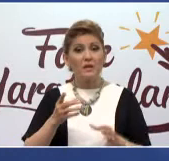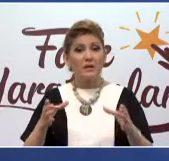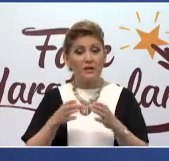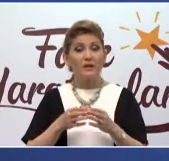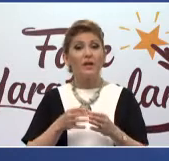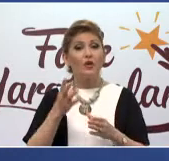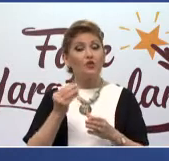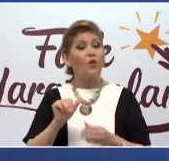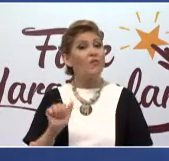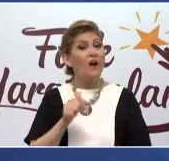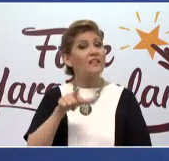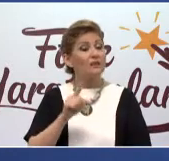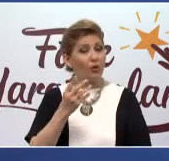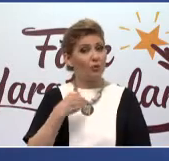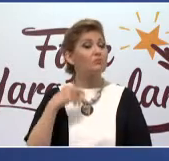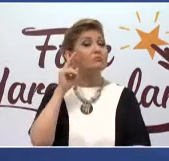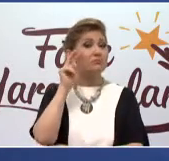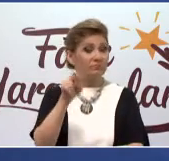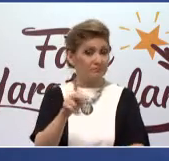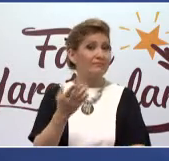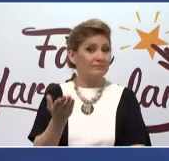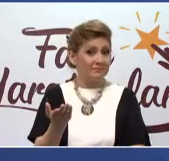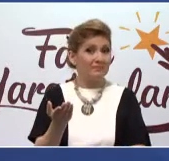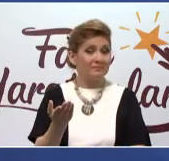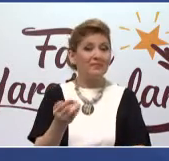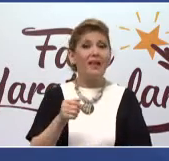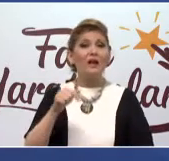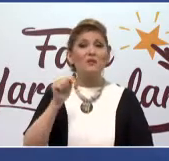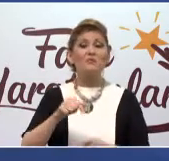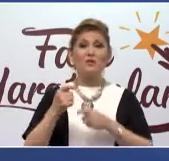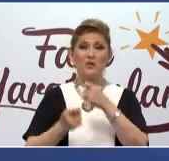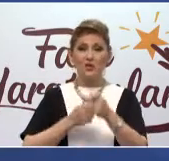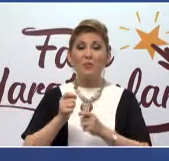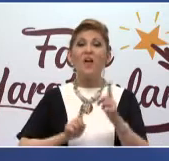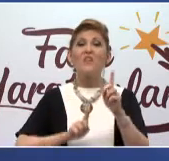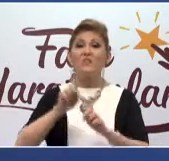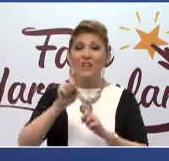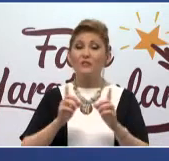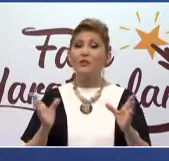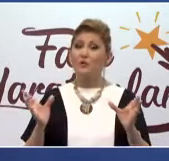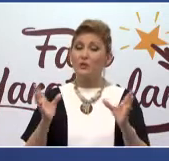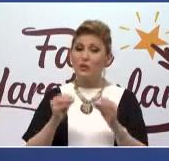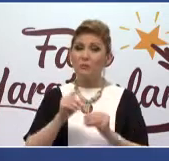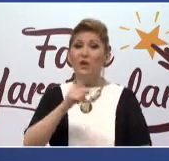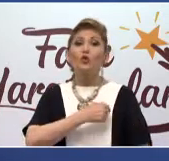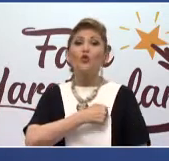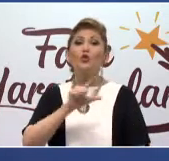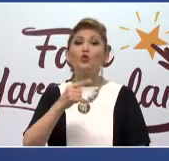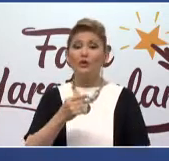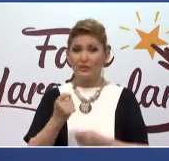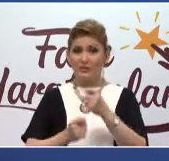çok faydalı olduğunu gözlemledik. Her ne kadar bu çalışmayı, festivali tümüyle bir gönüllü çalışma